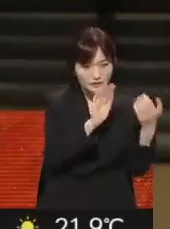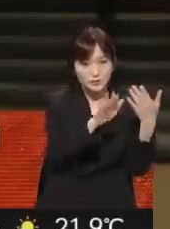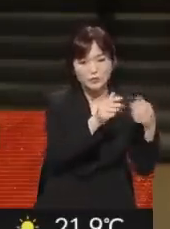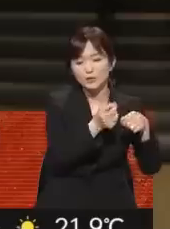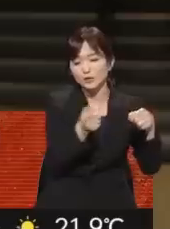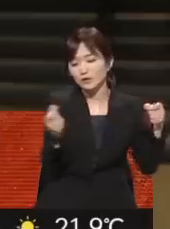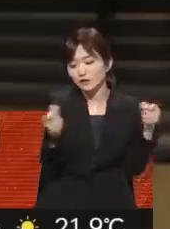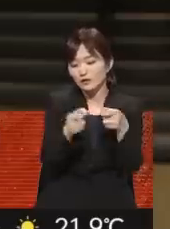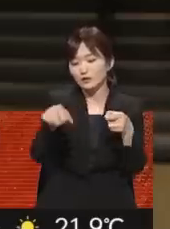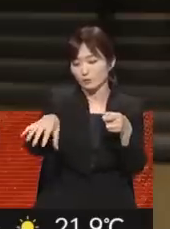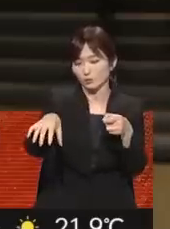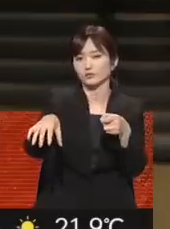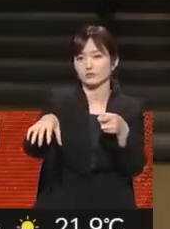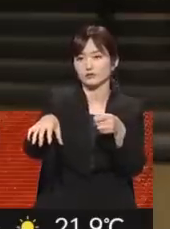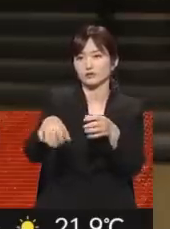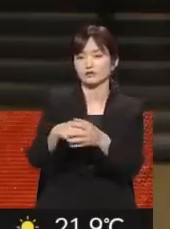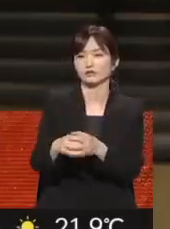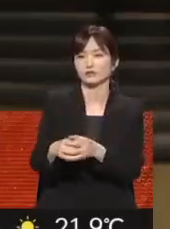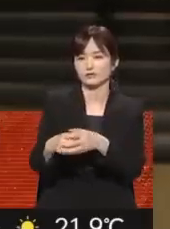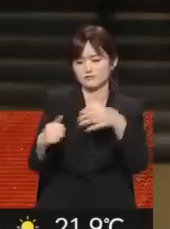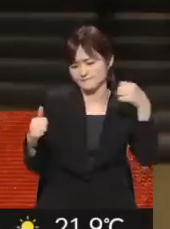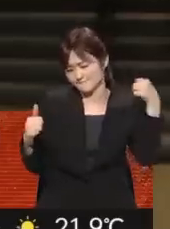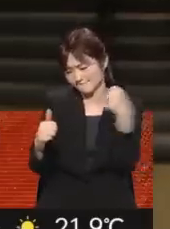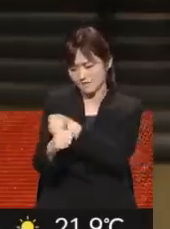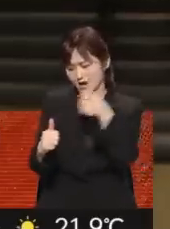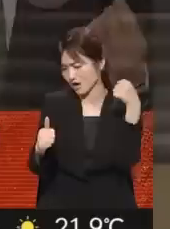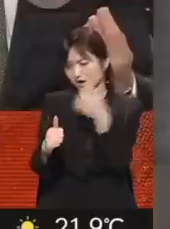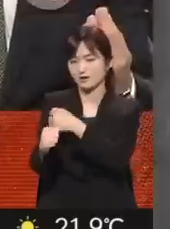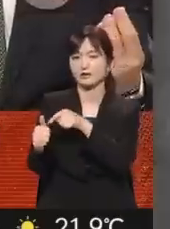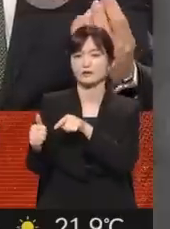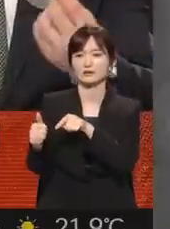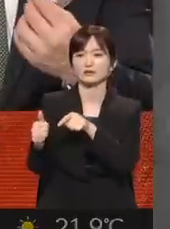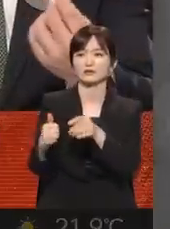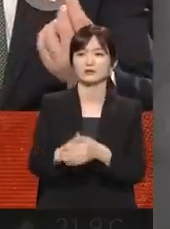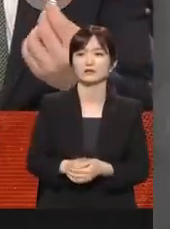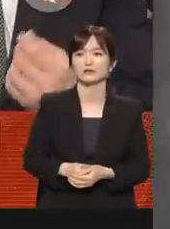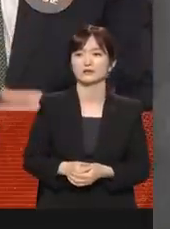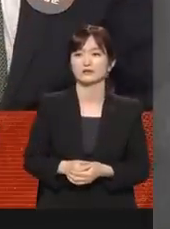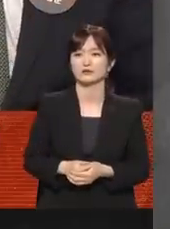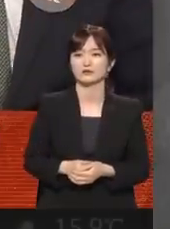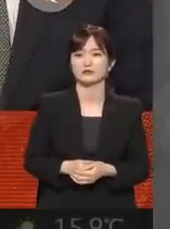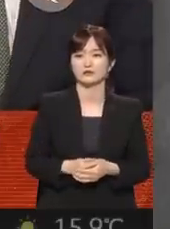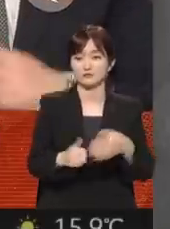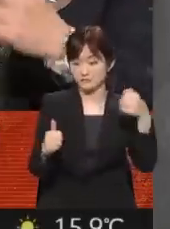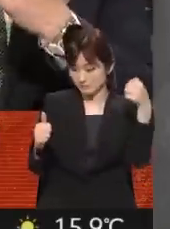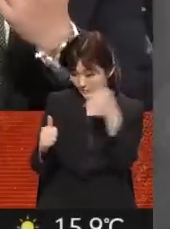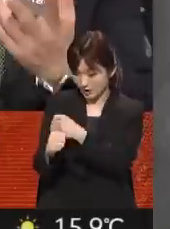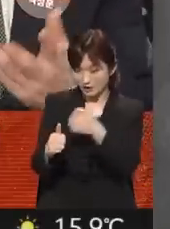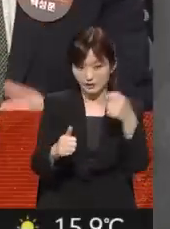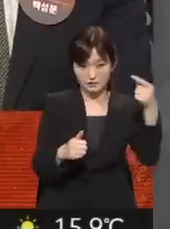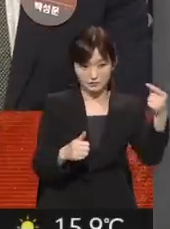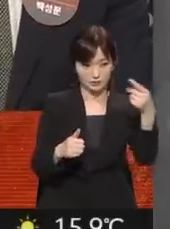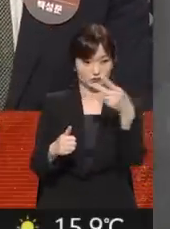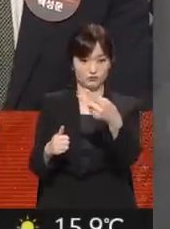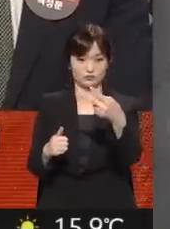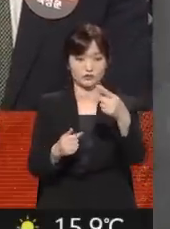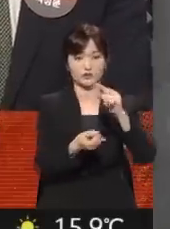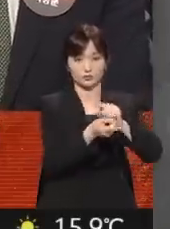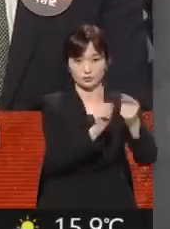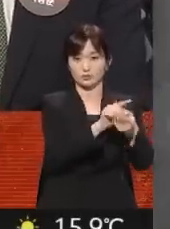않은 곳에서 똑같은 더 심한 폭행이 있었는데이 가해자들의 어느 정도 아는 거 같다는 취지가 이제 피해자